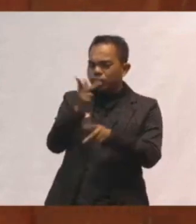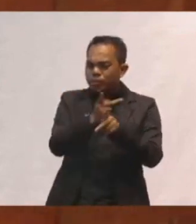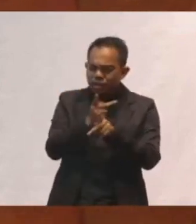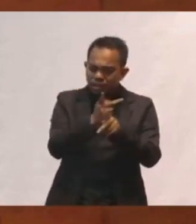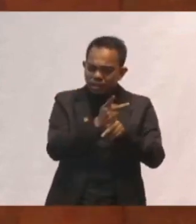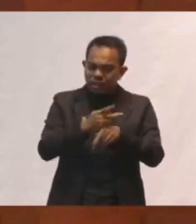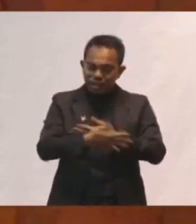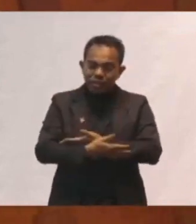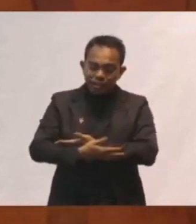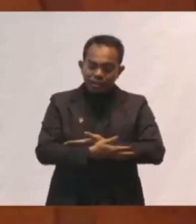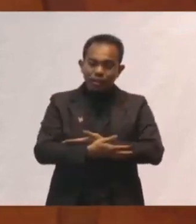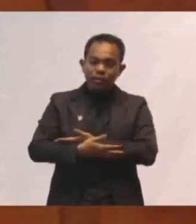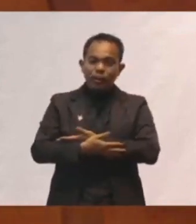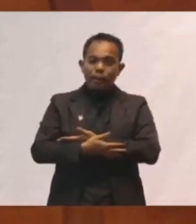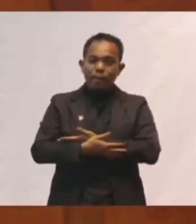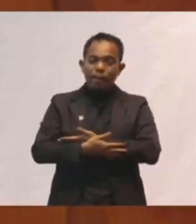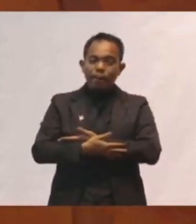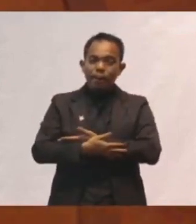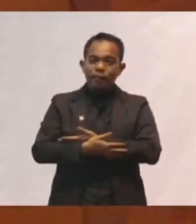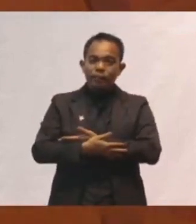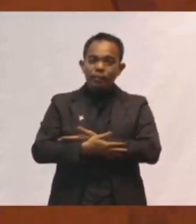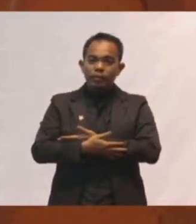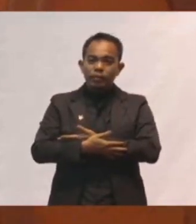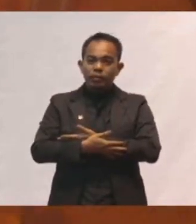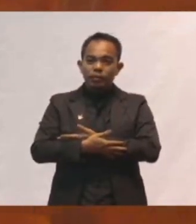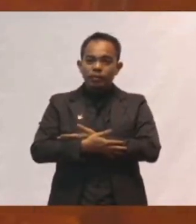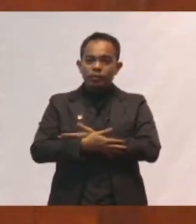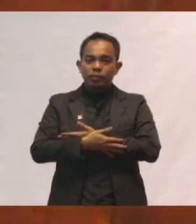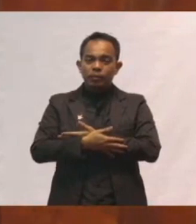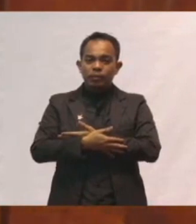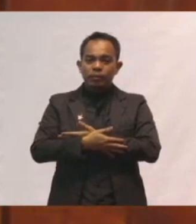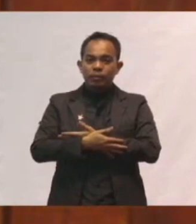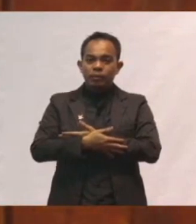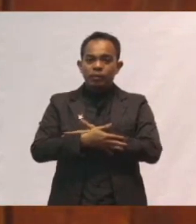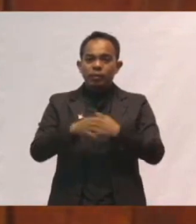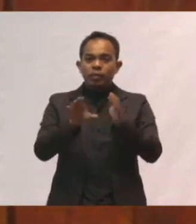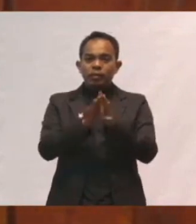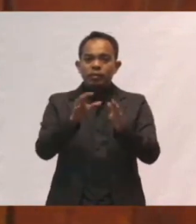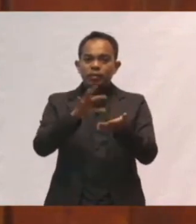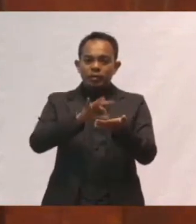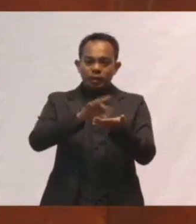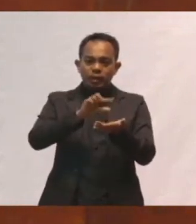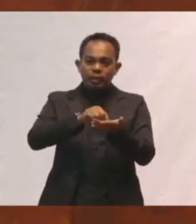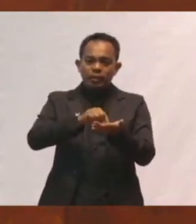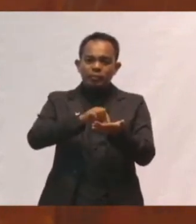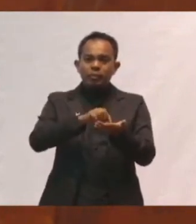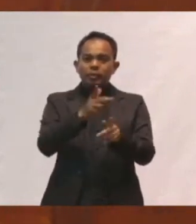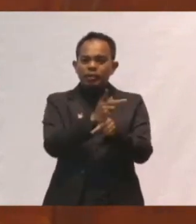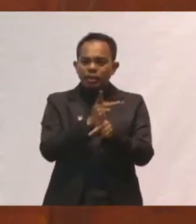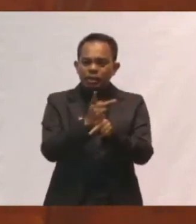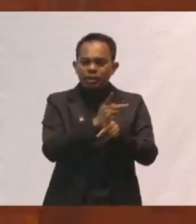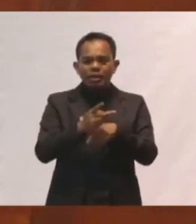anaknya, dia pergi serang kepada singa. Sepatutnya dia